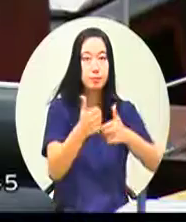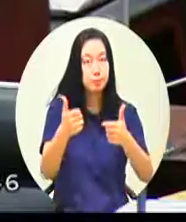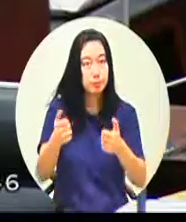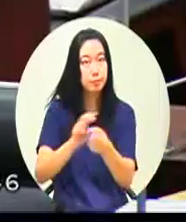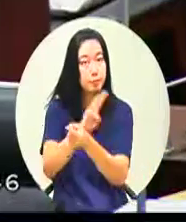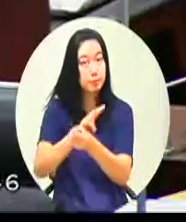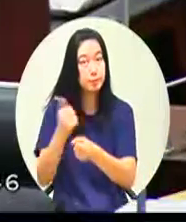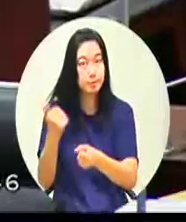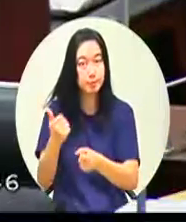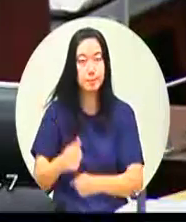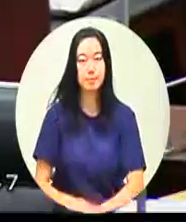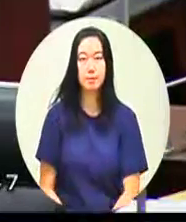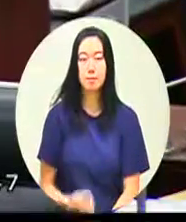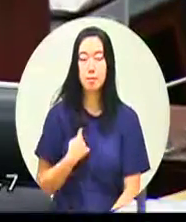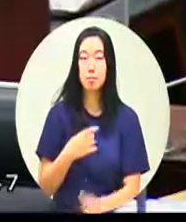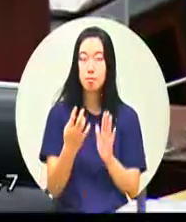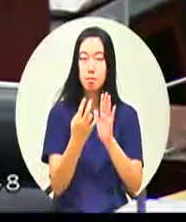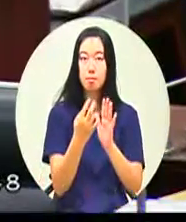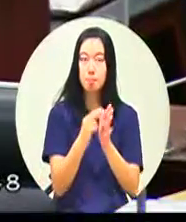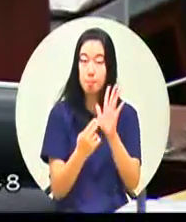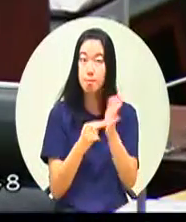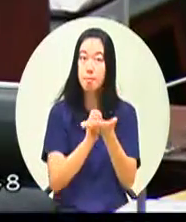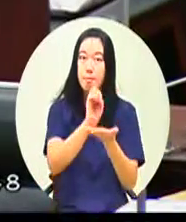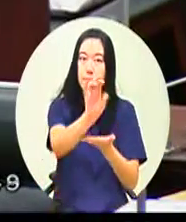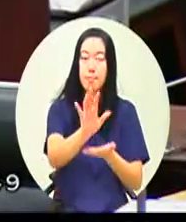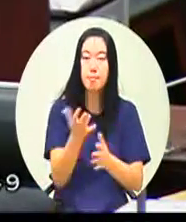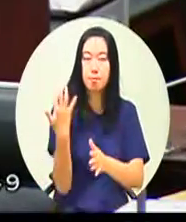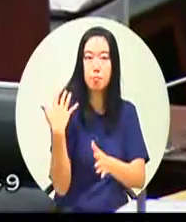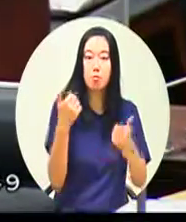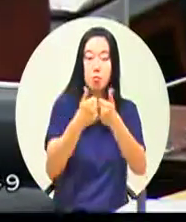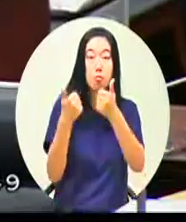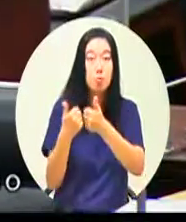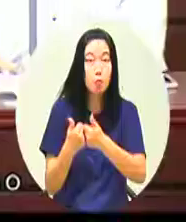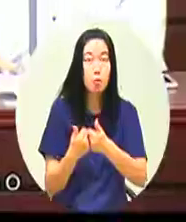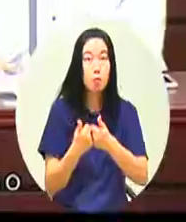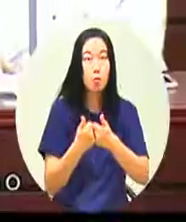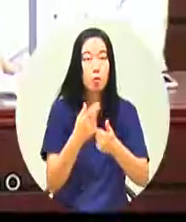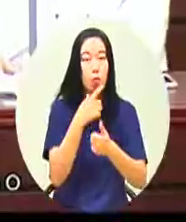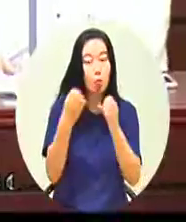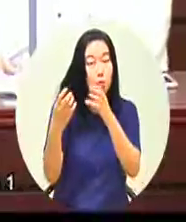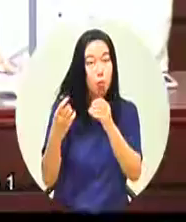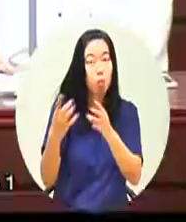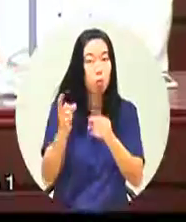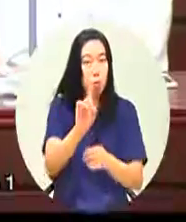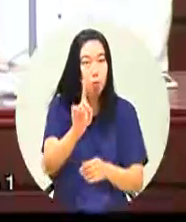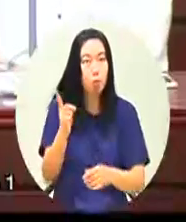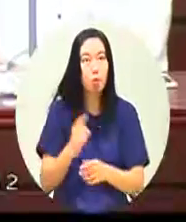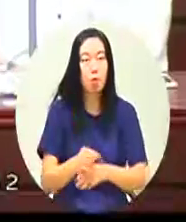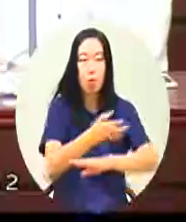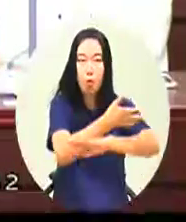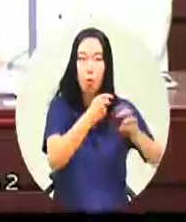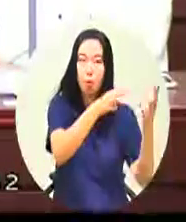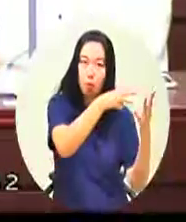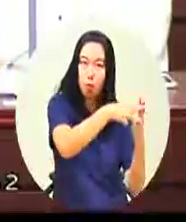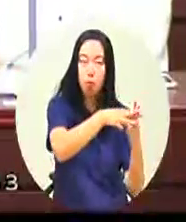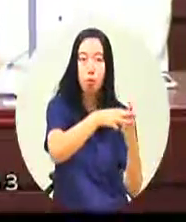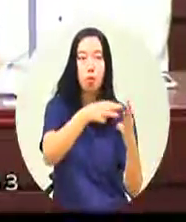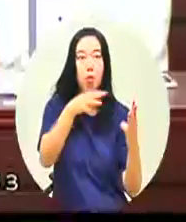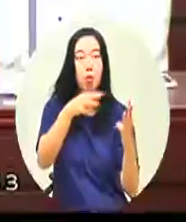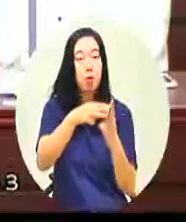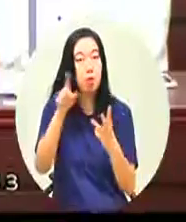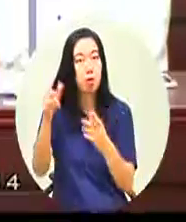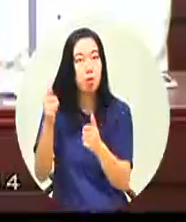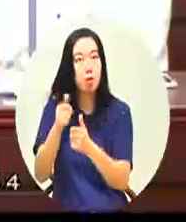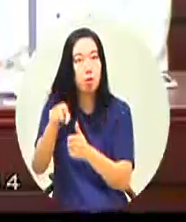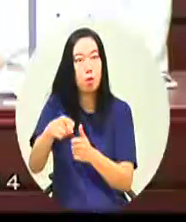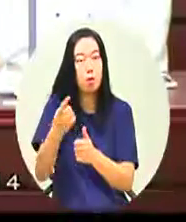那首先跟议员报告，就是我们上次说明会先谈到的这个西州昆州地区，那回来以后，我们梁